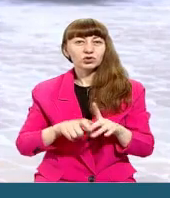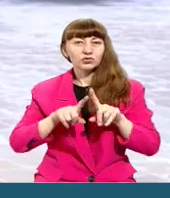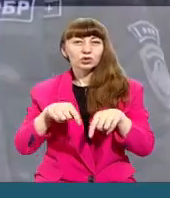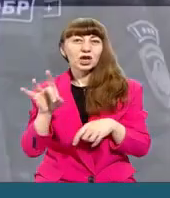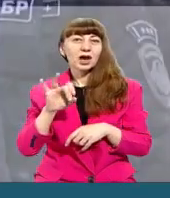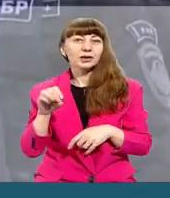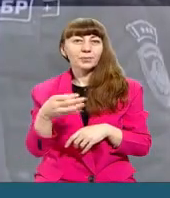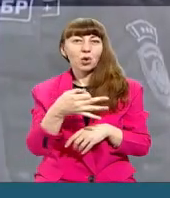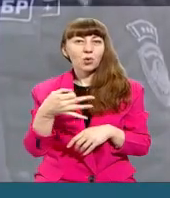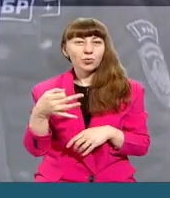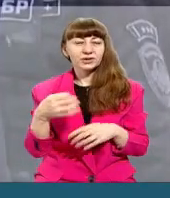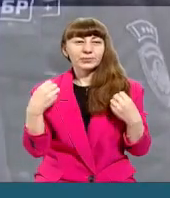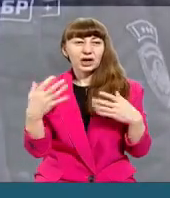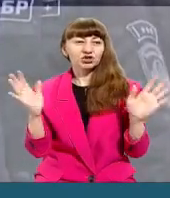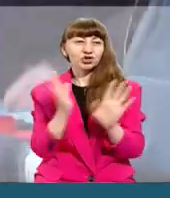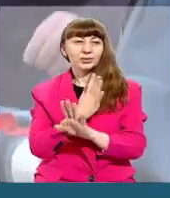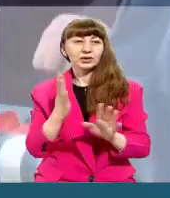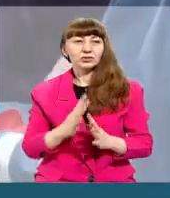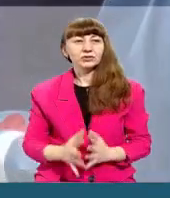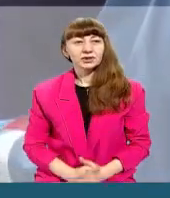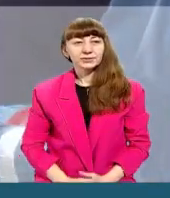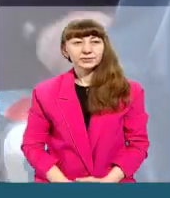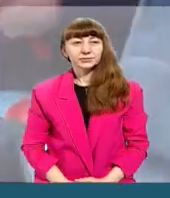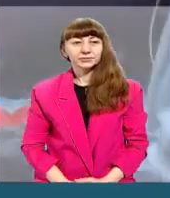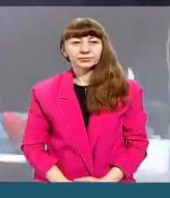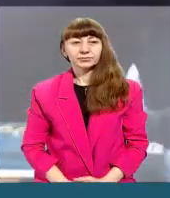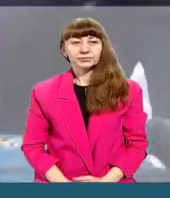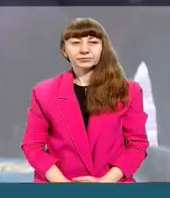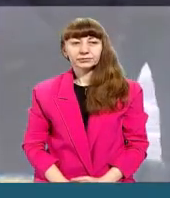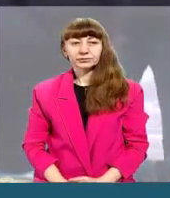глава области в торжественной обстановке.